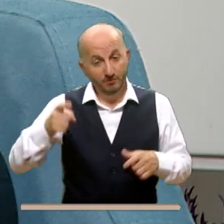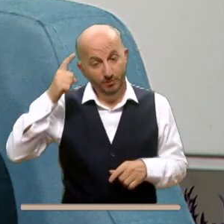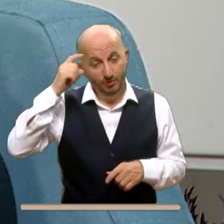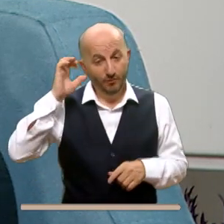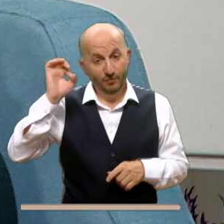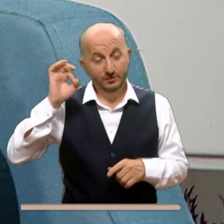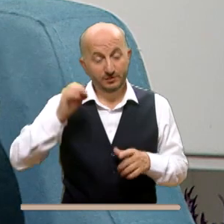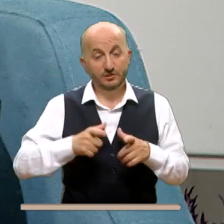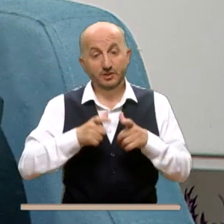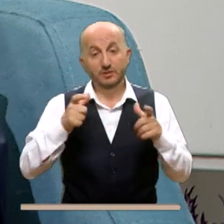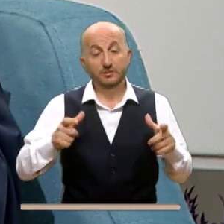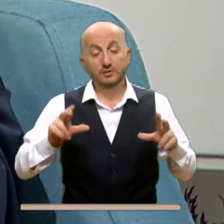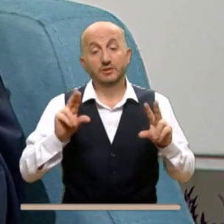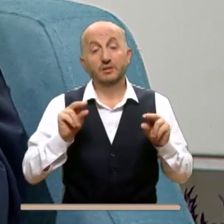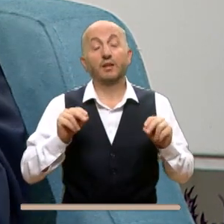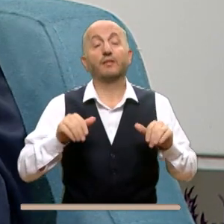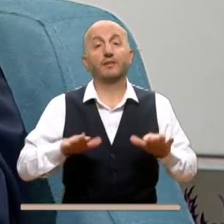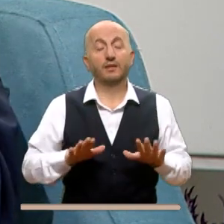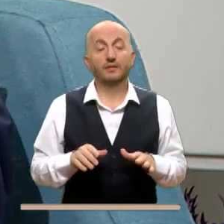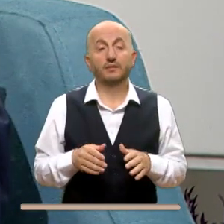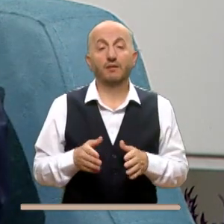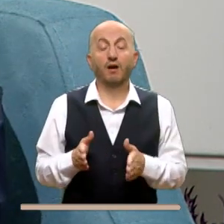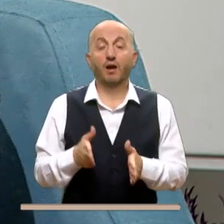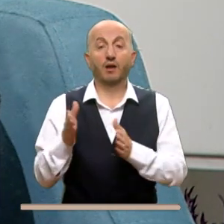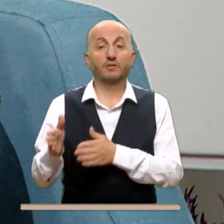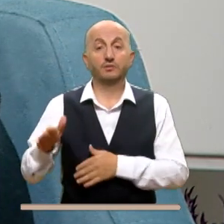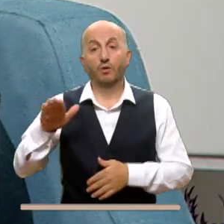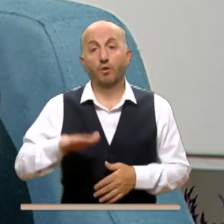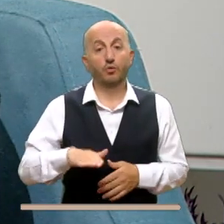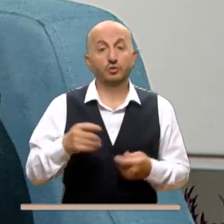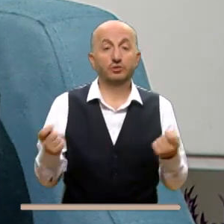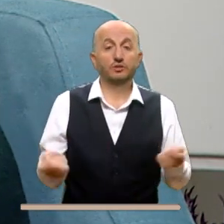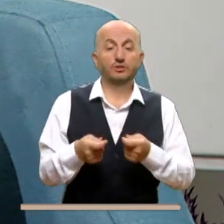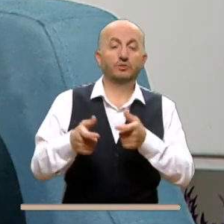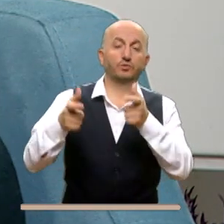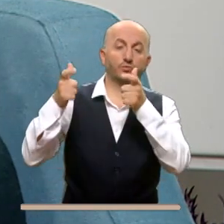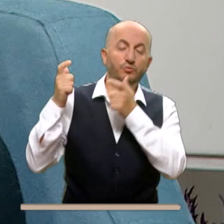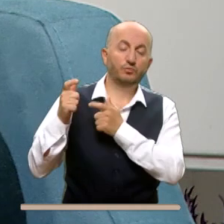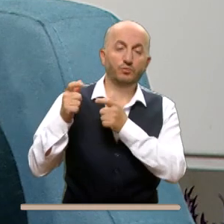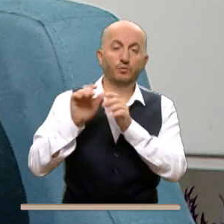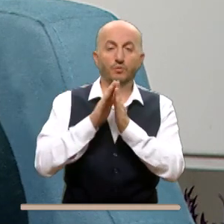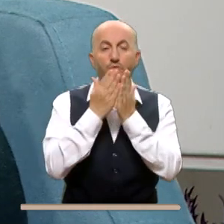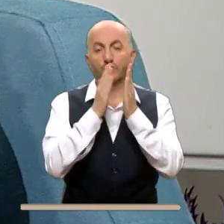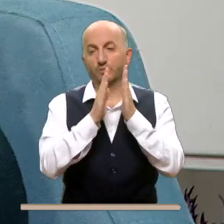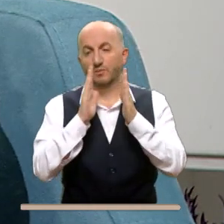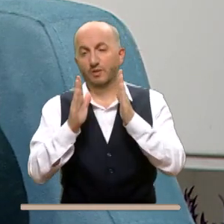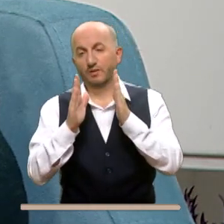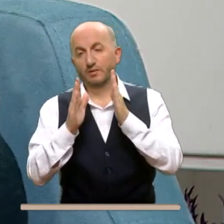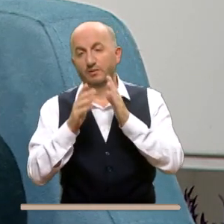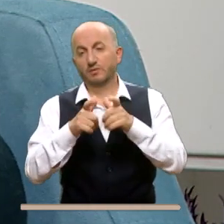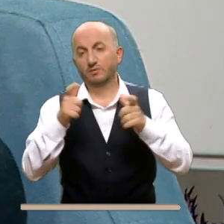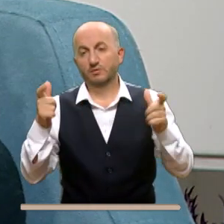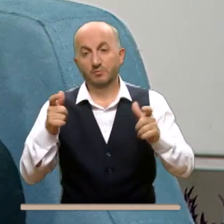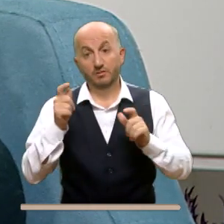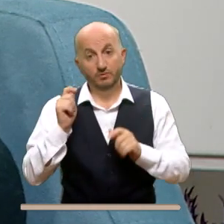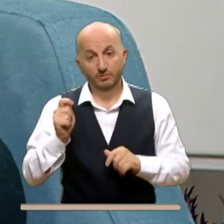için yeterli değildir. Siz onları ayrıca öğrenci iş yüküyle kütüphanede bir ders çalışma alanında geliştirmek durumundasınız.